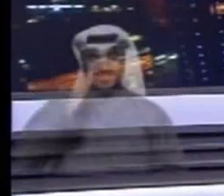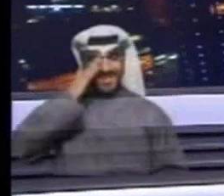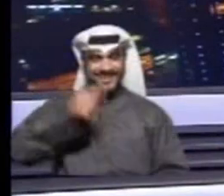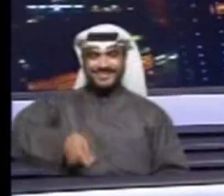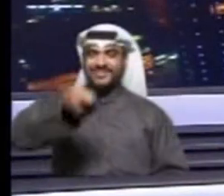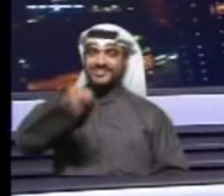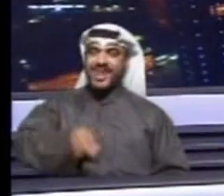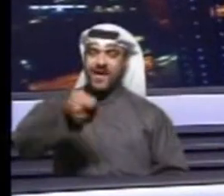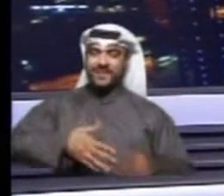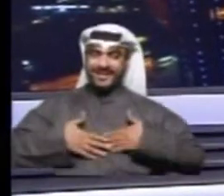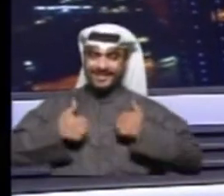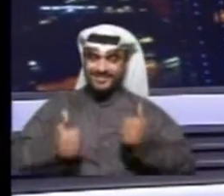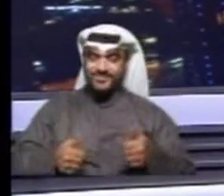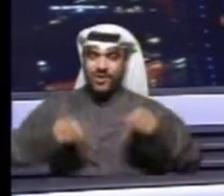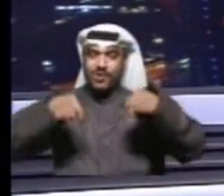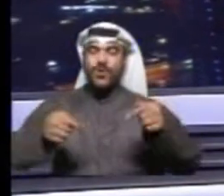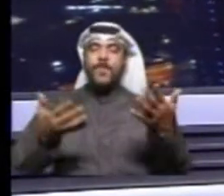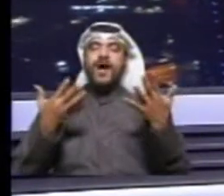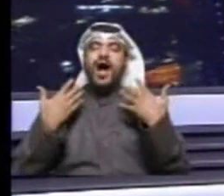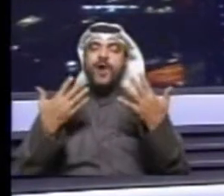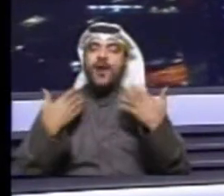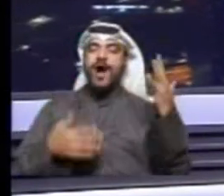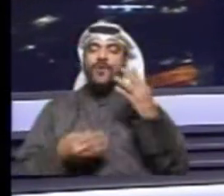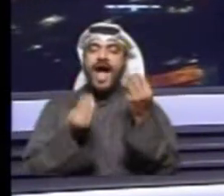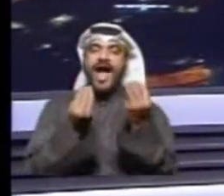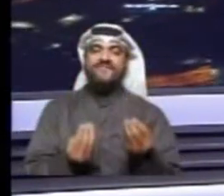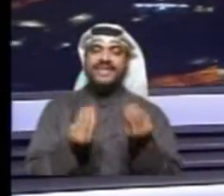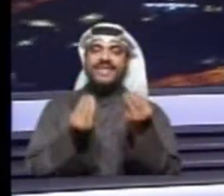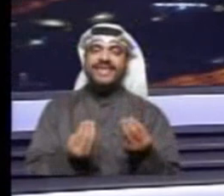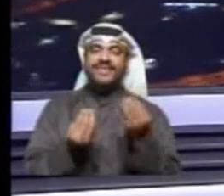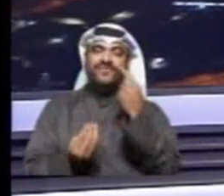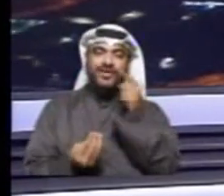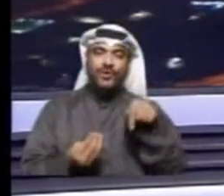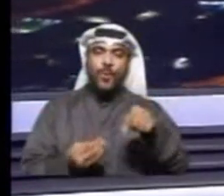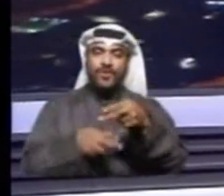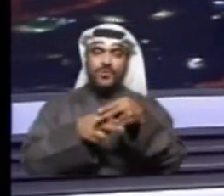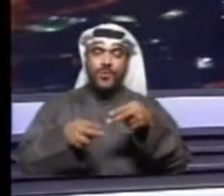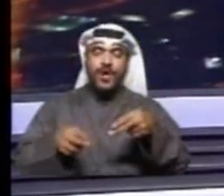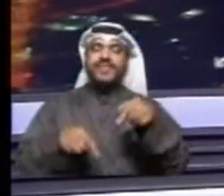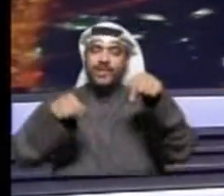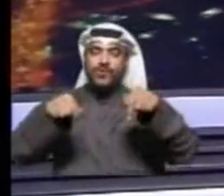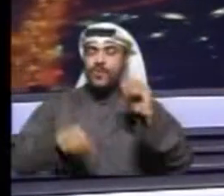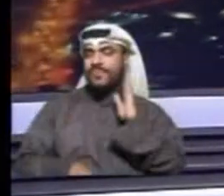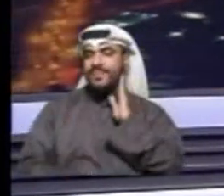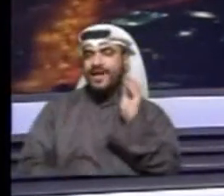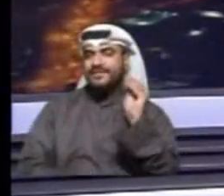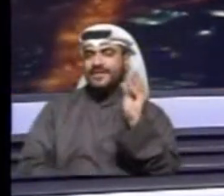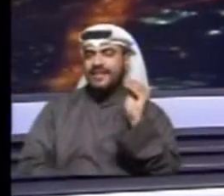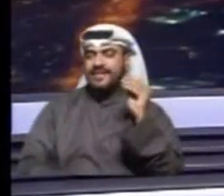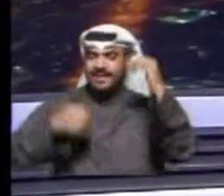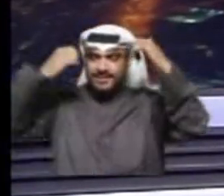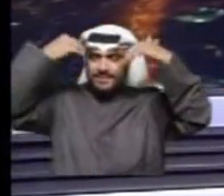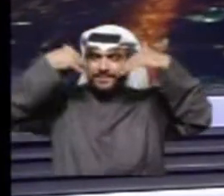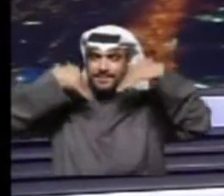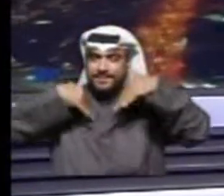أسعد الله أوقاتكم أعزائي المشاهدين. الرياح خفيفة إلى معتدلة تنشط بين الحين والآخر، جنوبية شرقية. الكوس راح يستمر ويانا لين منتصف